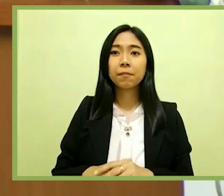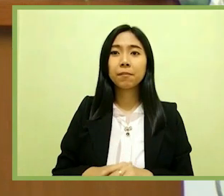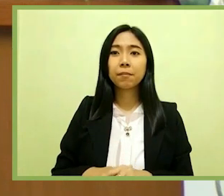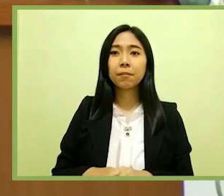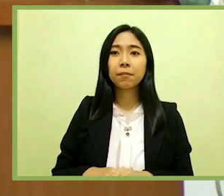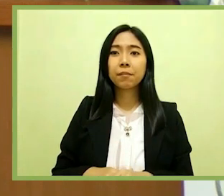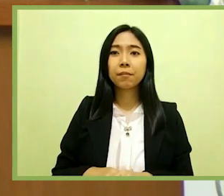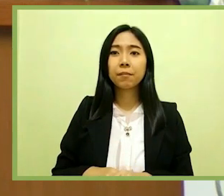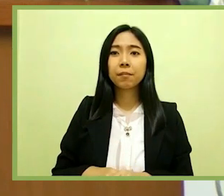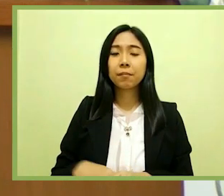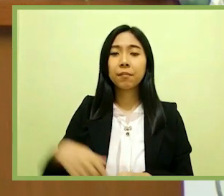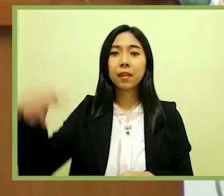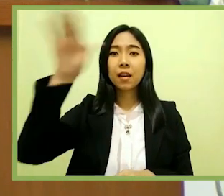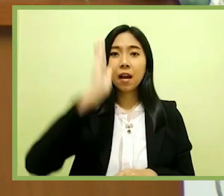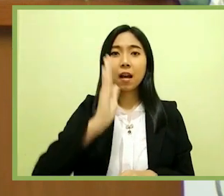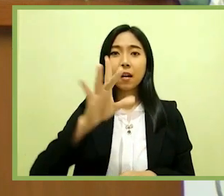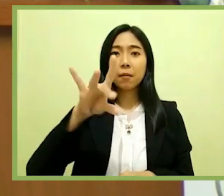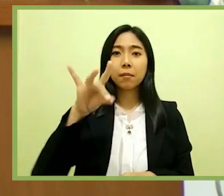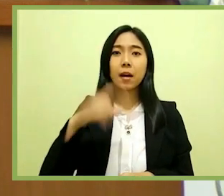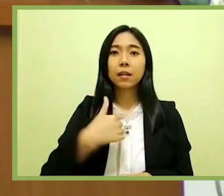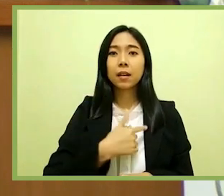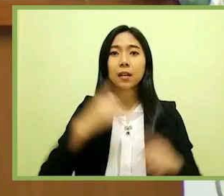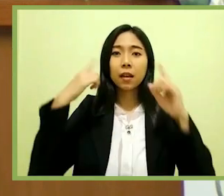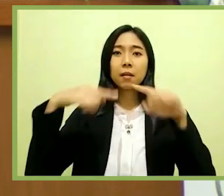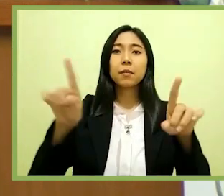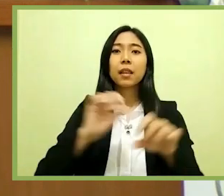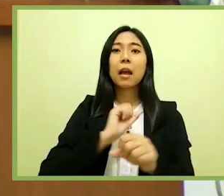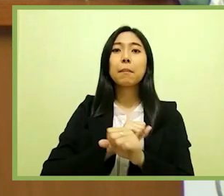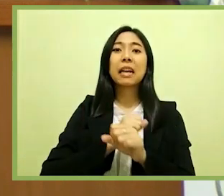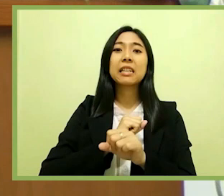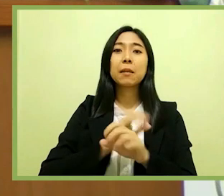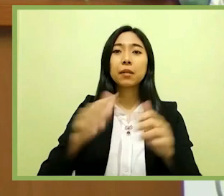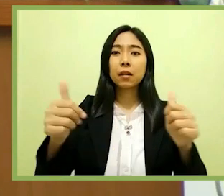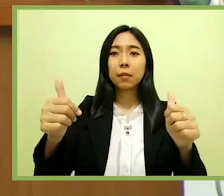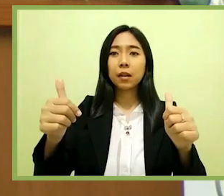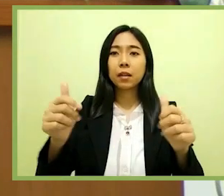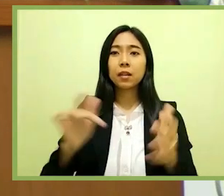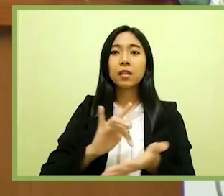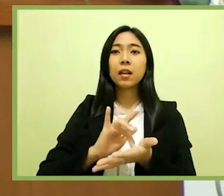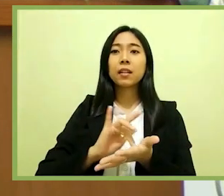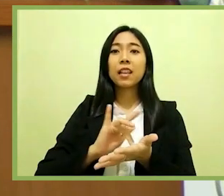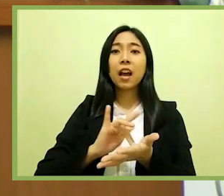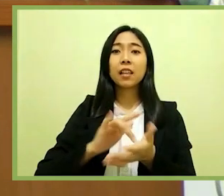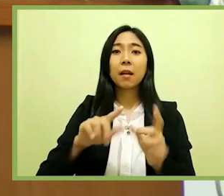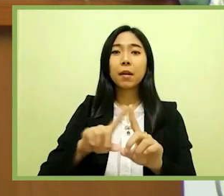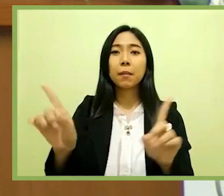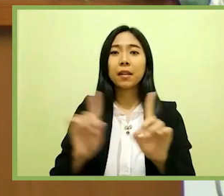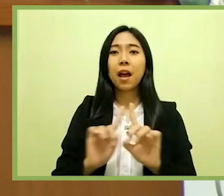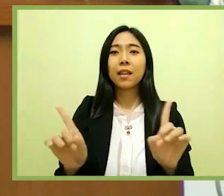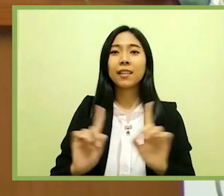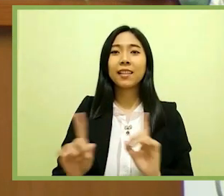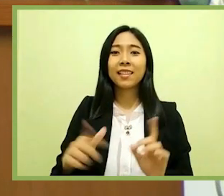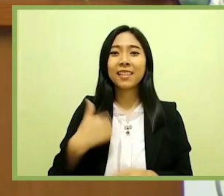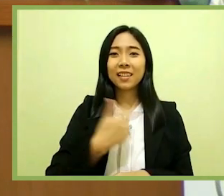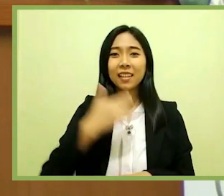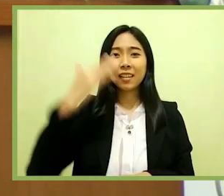Saudara, Allah memanggil kita untuk menyatakan pekerjaan-pekerjaannya bahkan di tengah perbedaan.